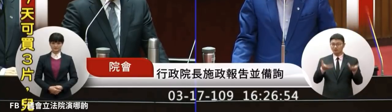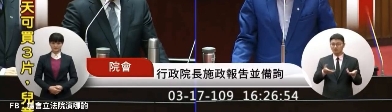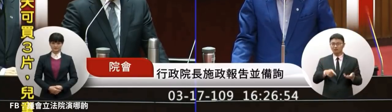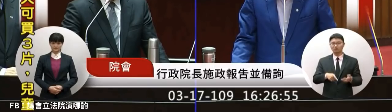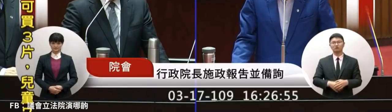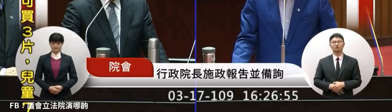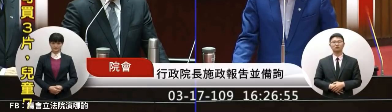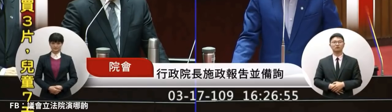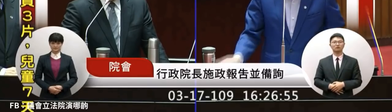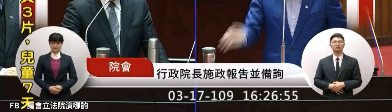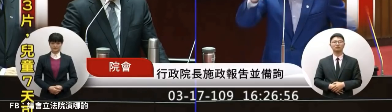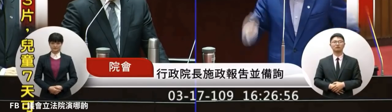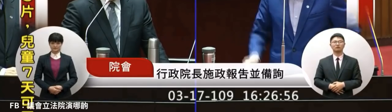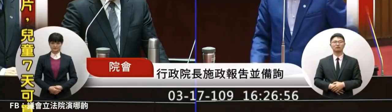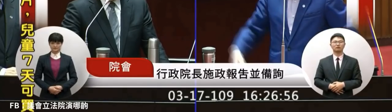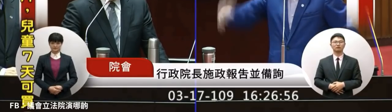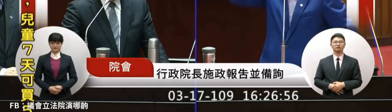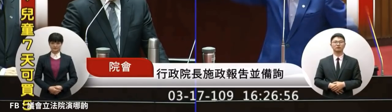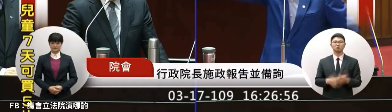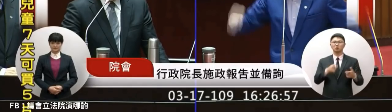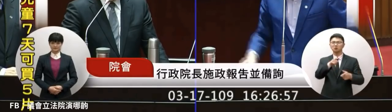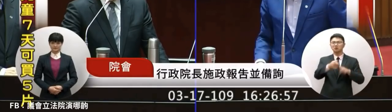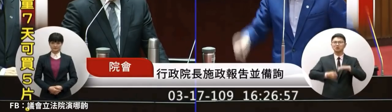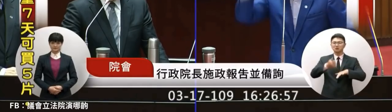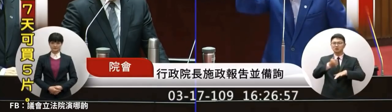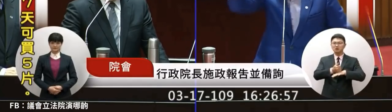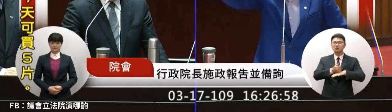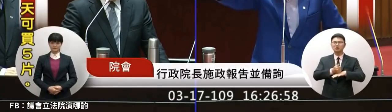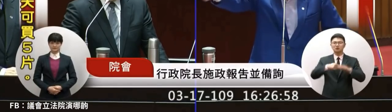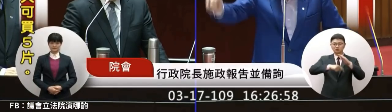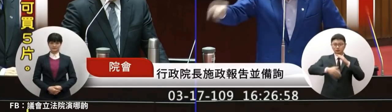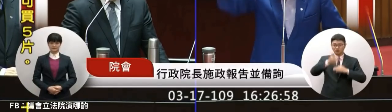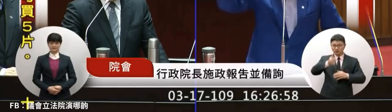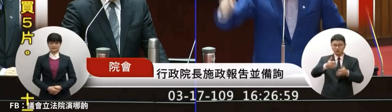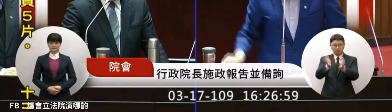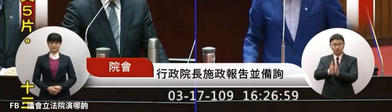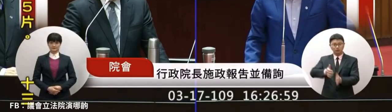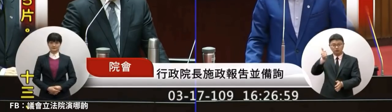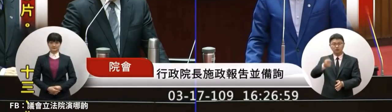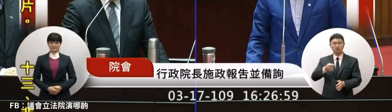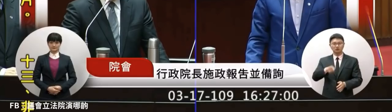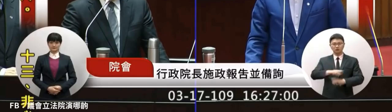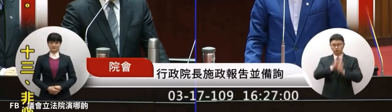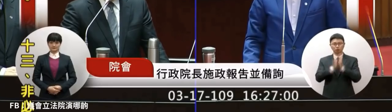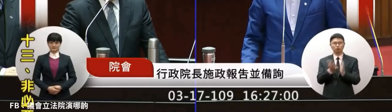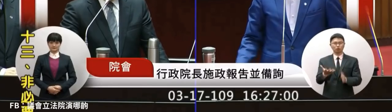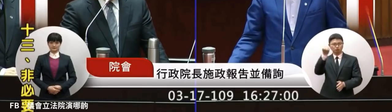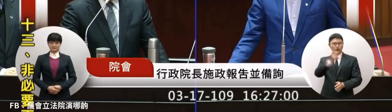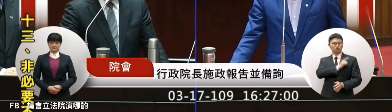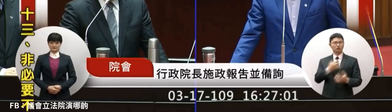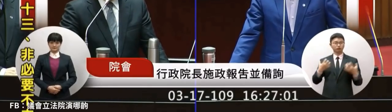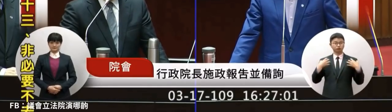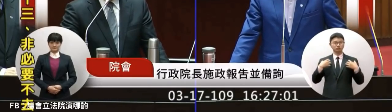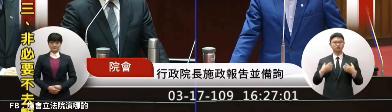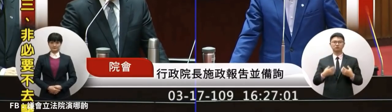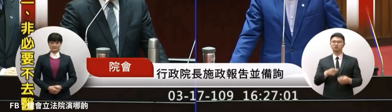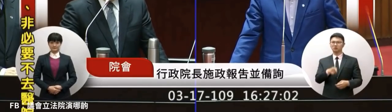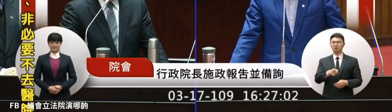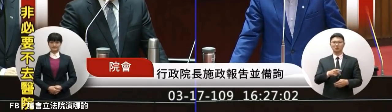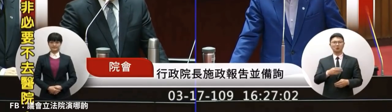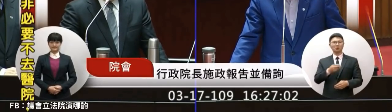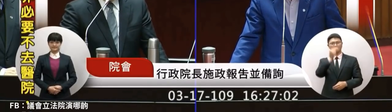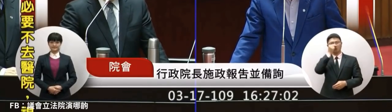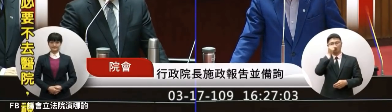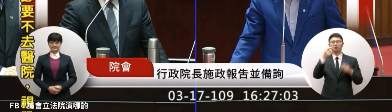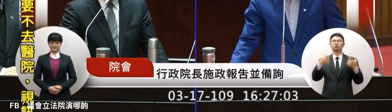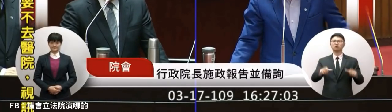不是说你当了部长以后，你当了院长以后，我大权在握，让你生就生，让你死就死。院长没有那么大了，你可